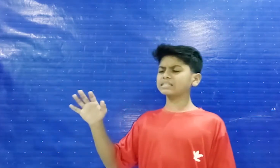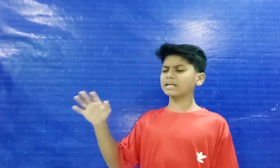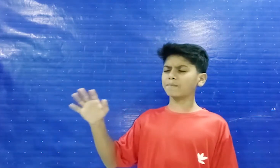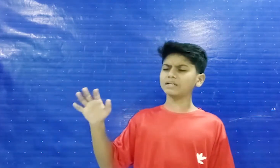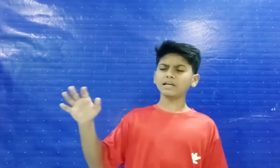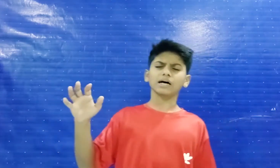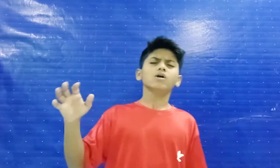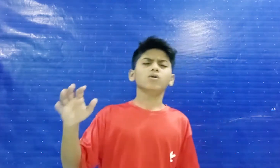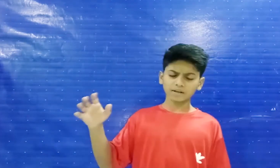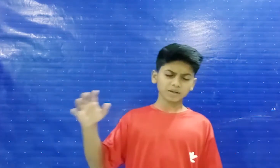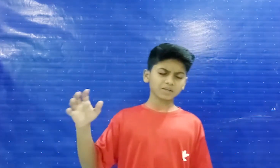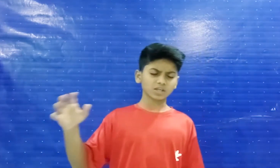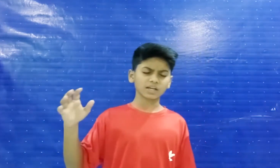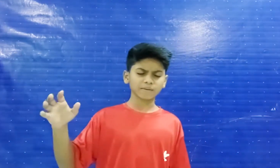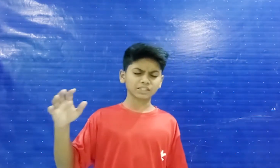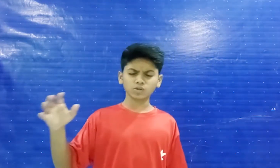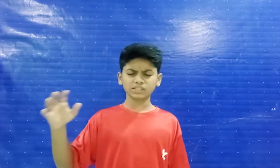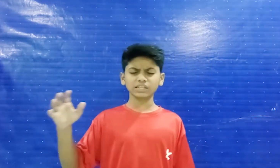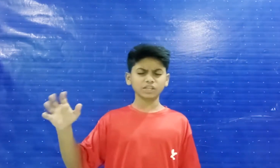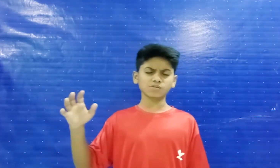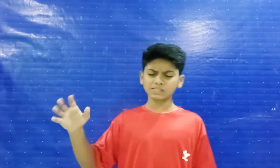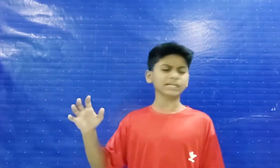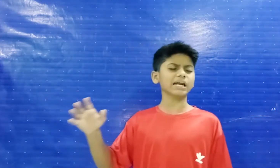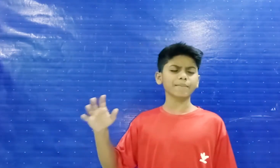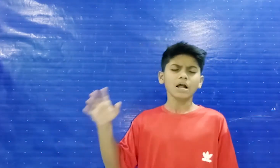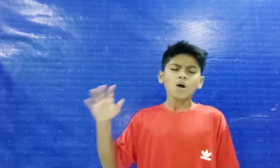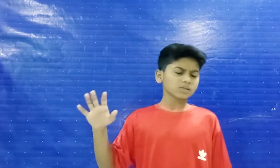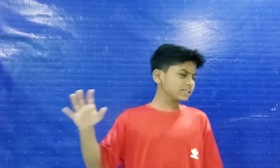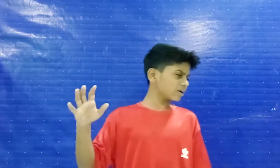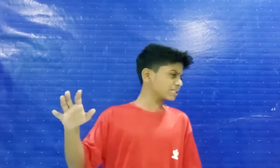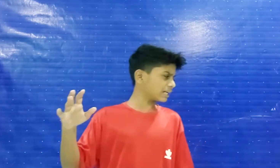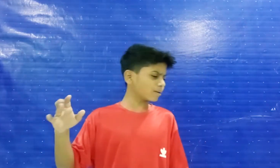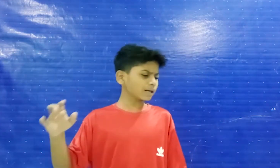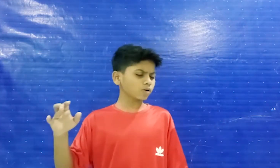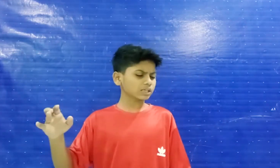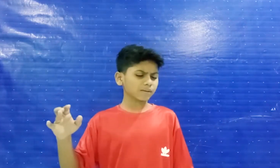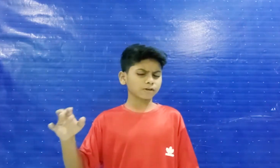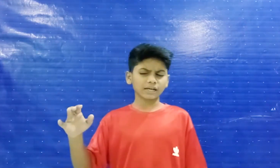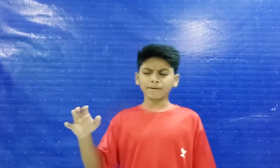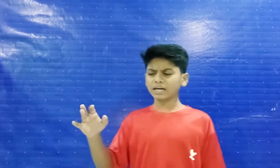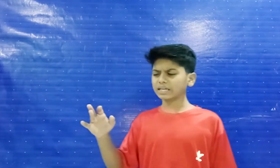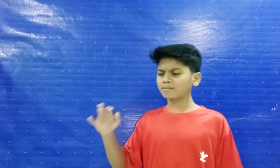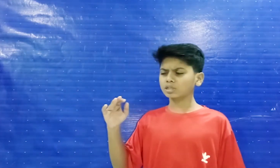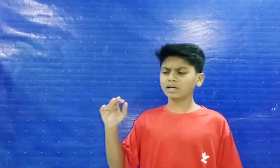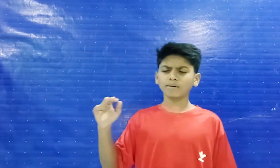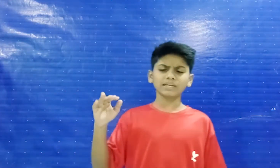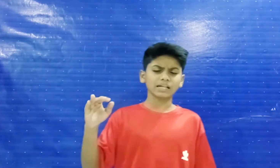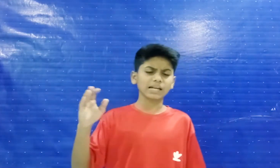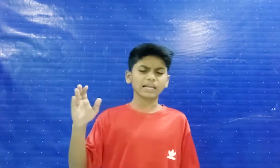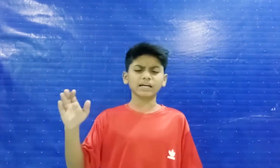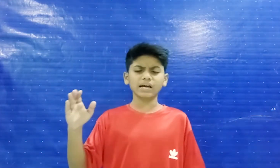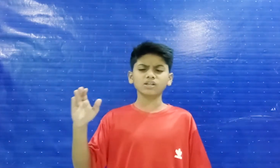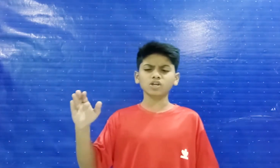यहाँ दे लोस के रफ़ंडल धन्यवाद परमेश्वर हर एक बच्चे सुरक्षित है यीशु मसीह के नाम में ओ जिक्र रब सदा लबारे बोझ करे बोटे का बगरा टीके बोझ करे